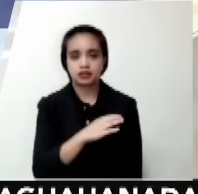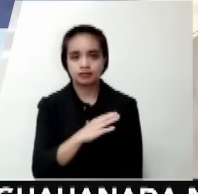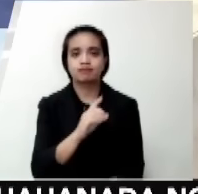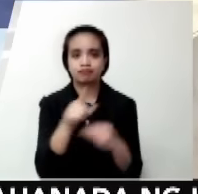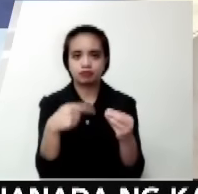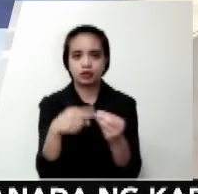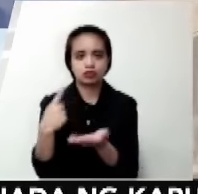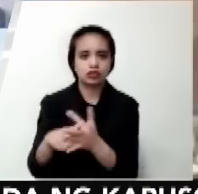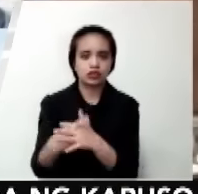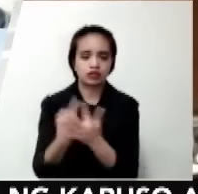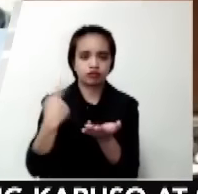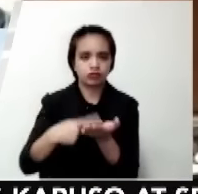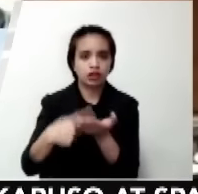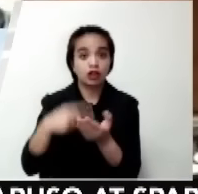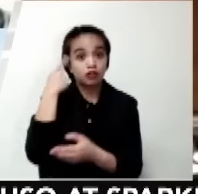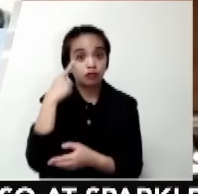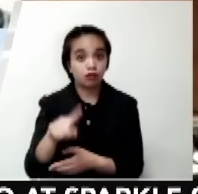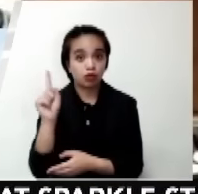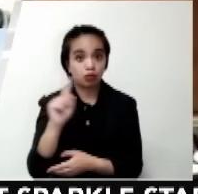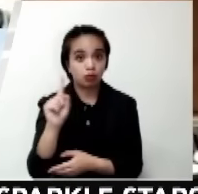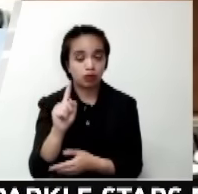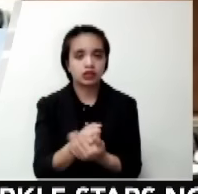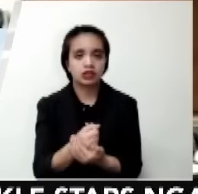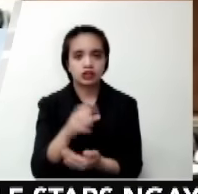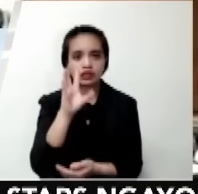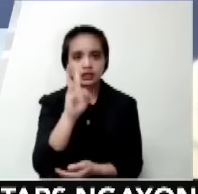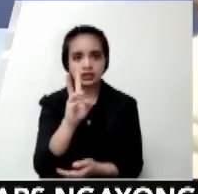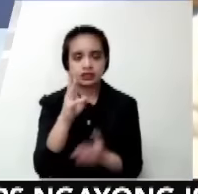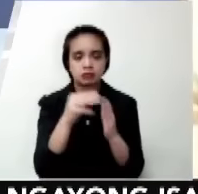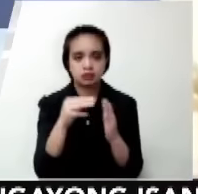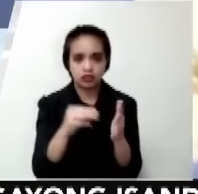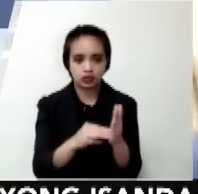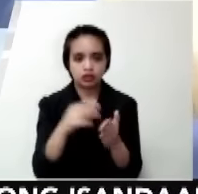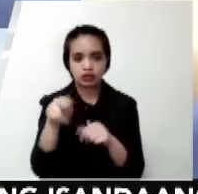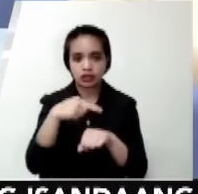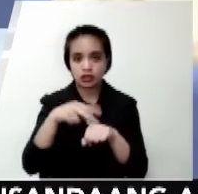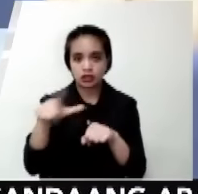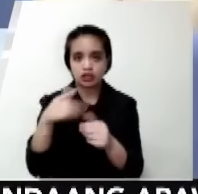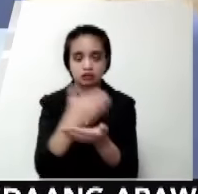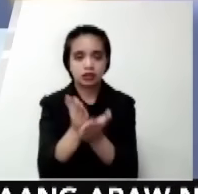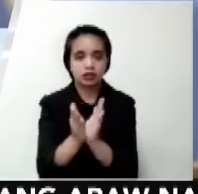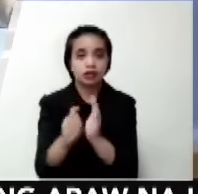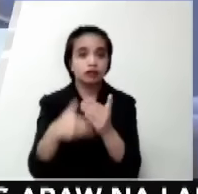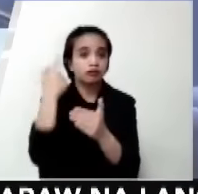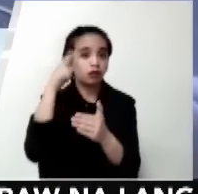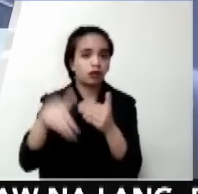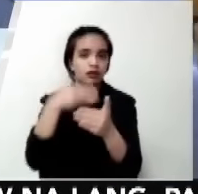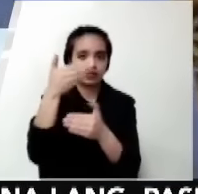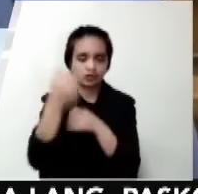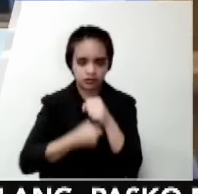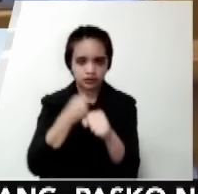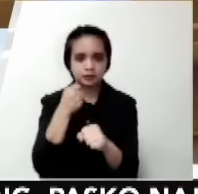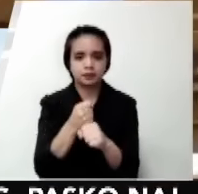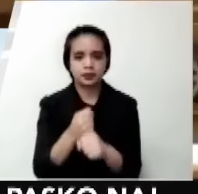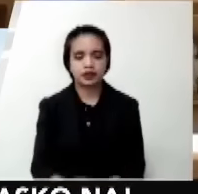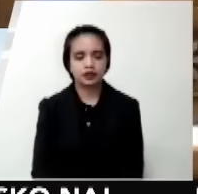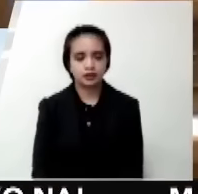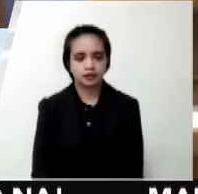plenaryo para sa panukalang mahigit 6 na trilyon pisong national budget para sa susunod na taon. Hindi maaaring